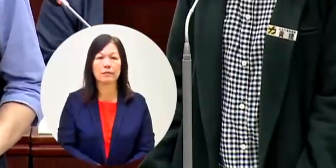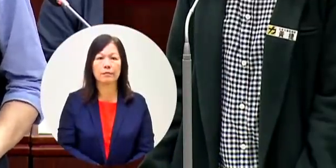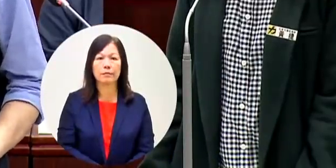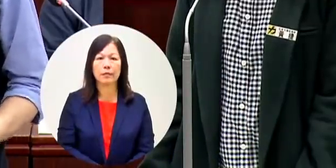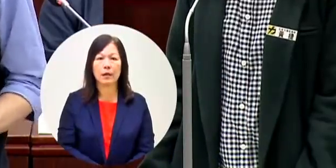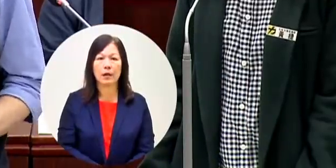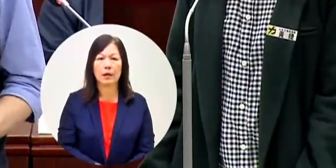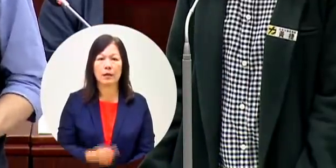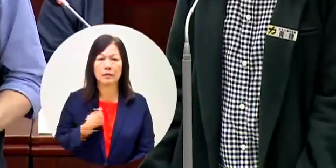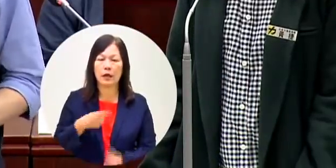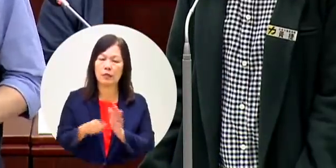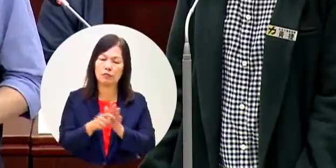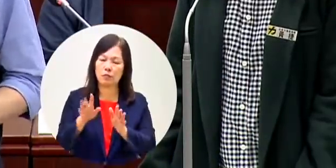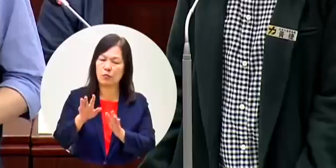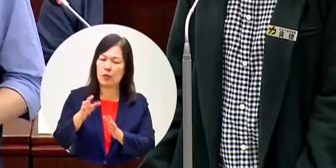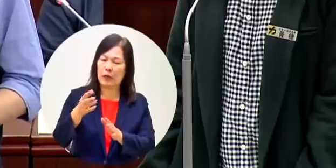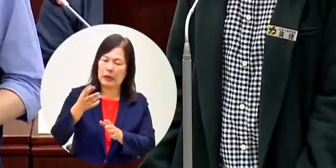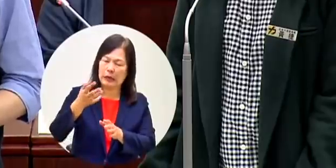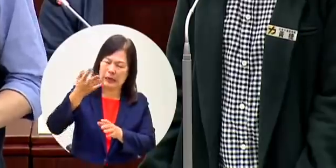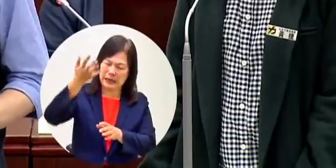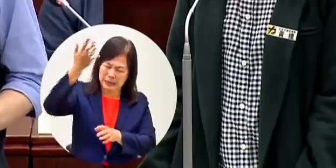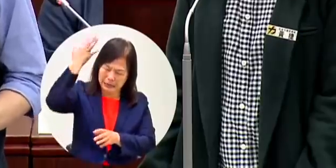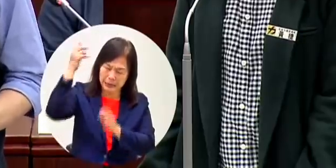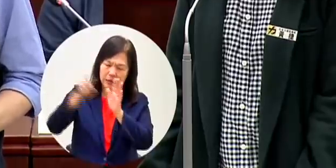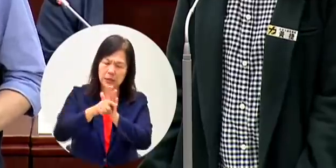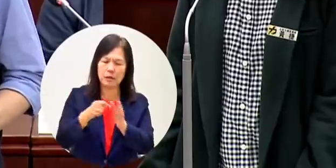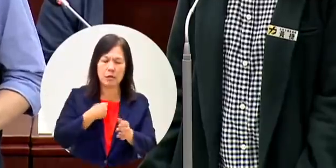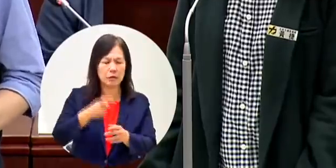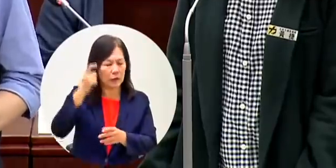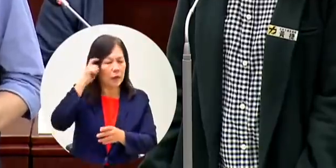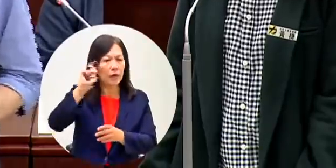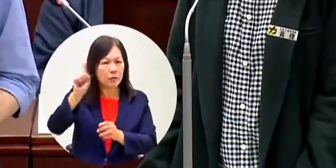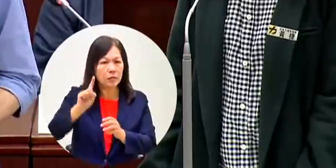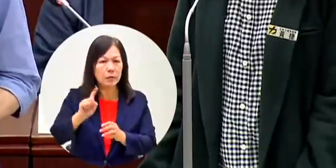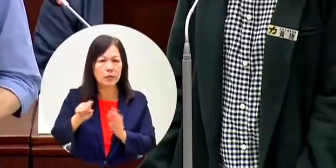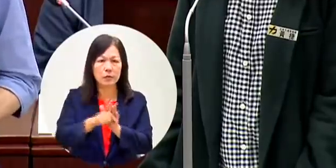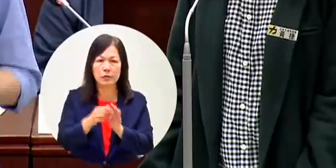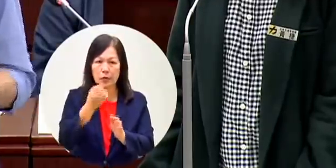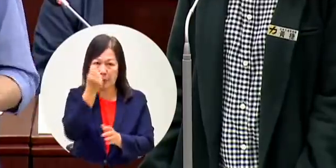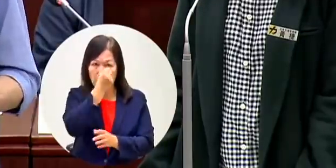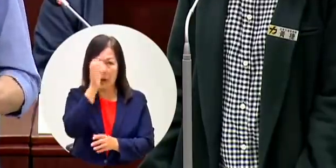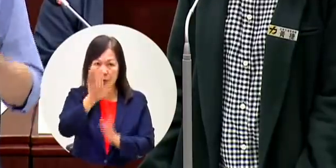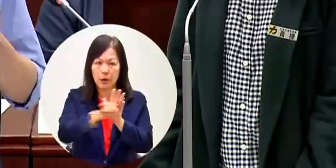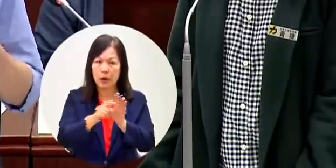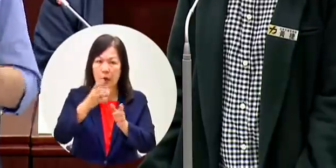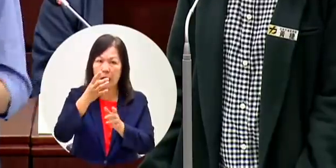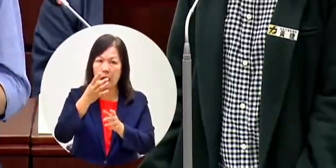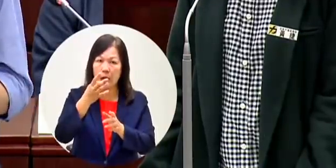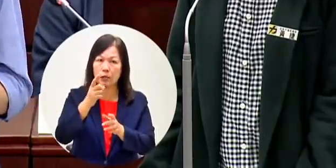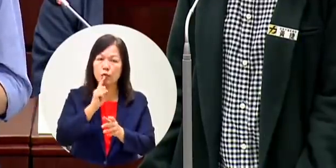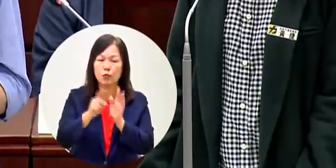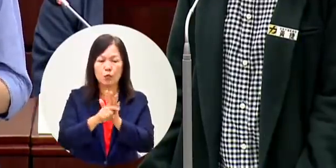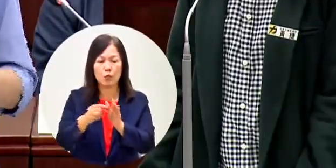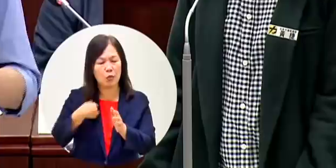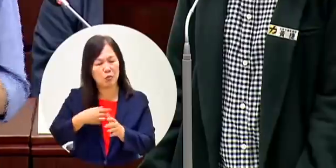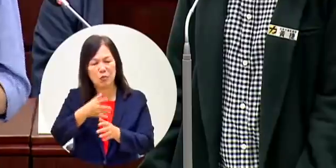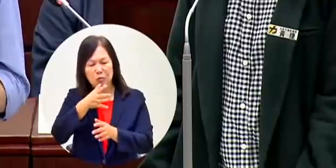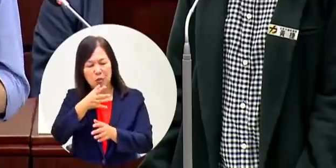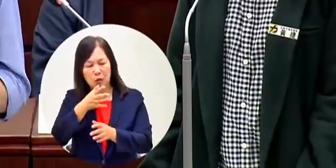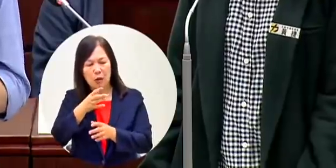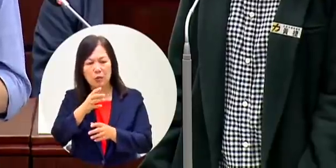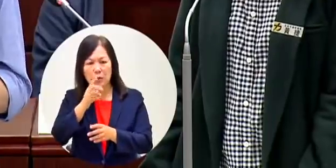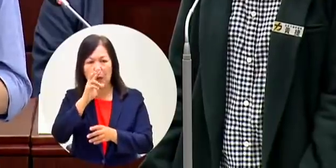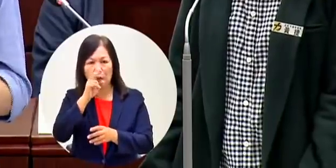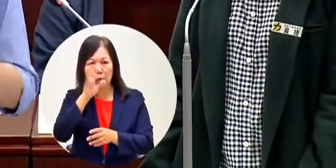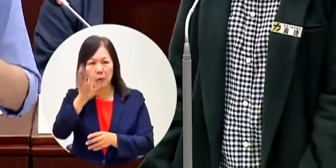几千年前，思想想到这个就犯罪了，在几百年前可能嘴巴讲出来就犯罪了。今天即使有这个行为，同性